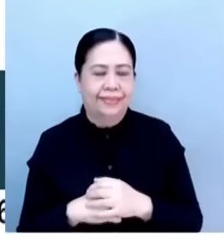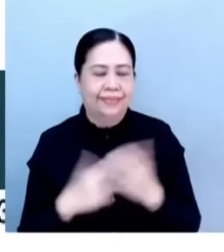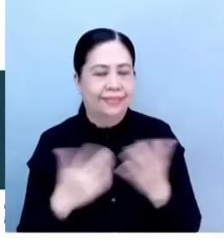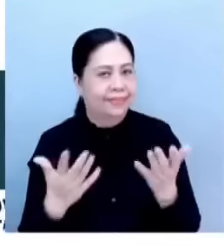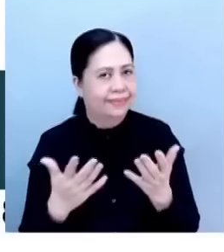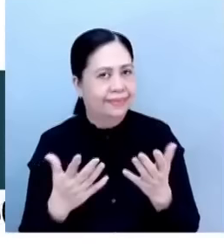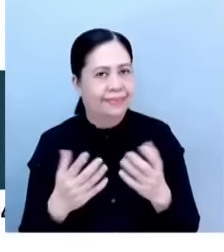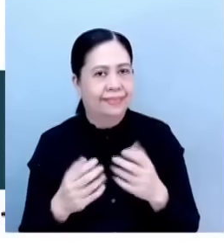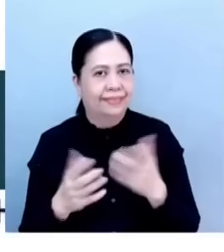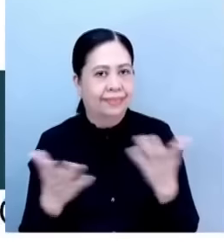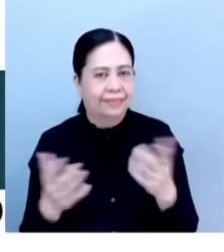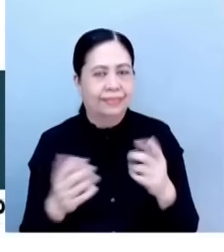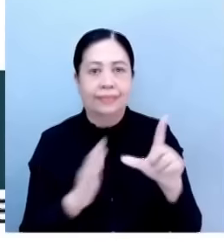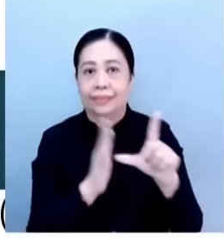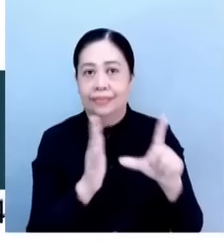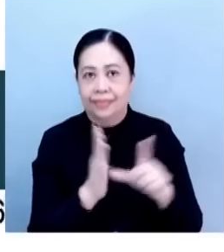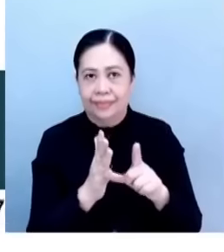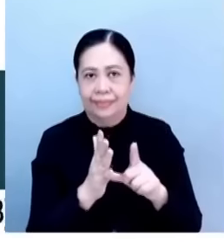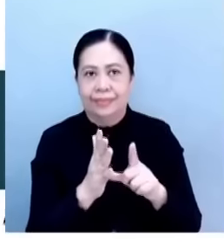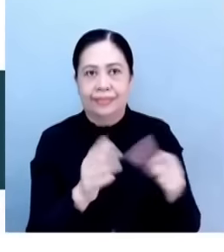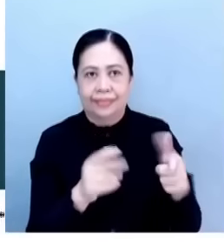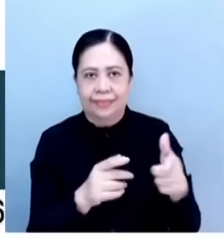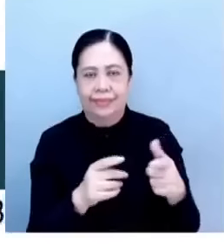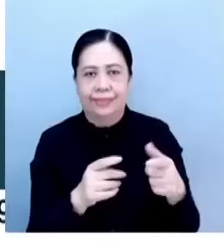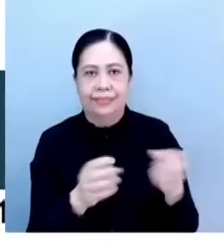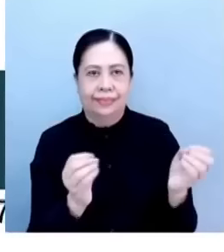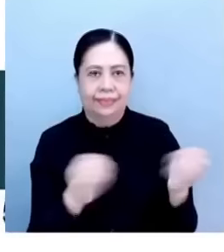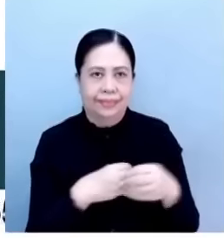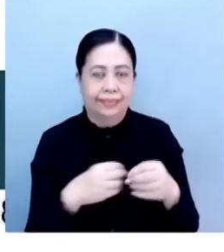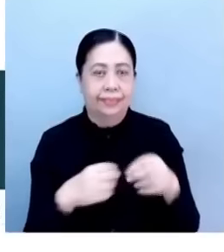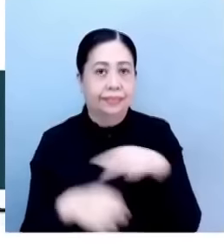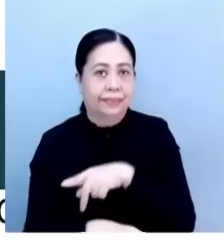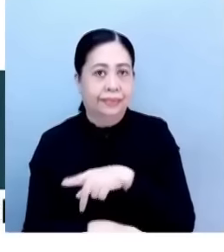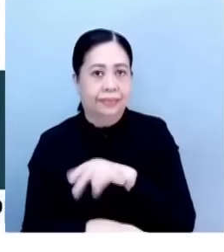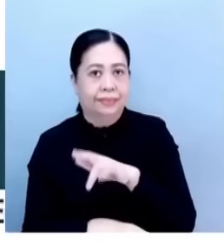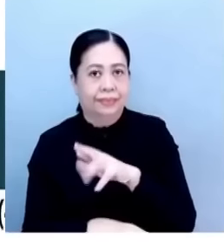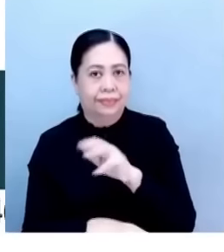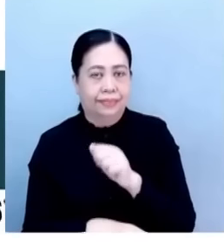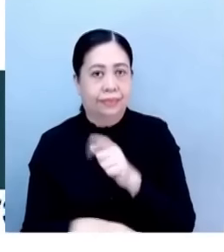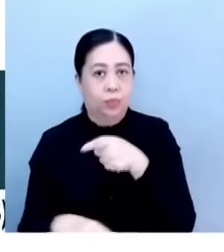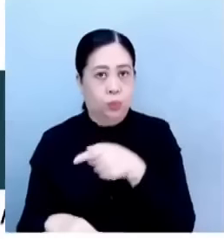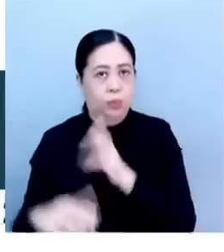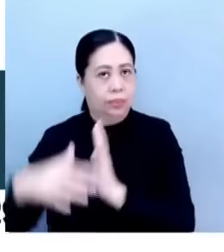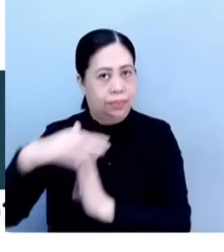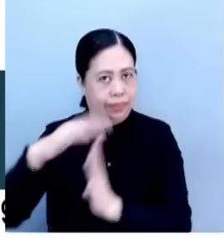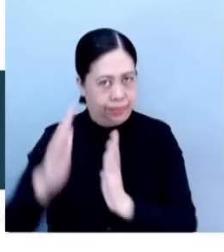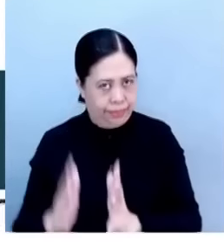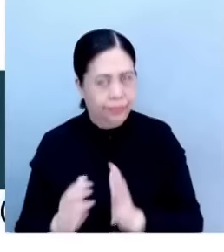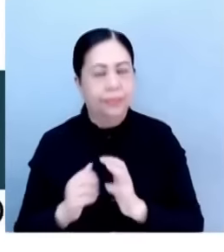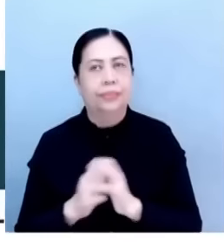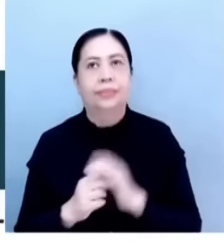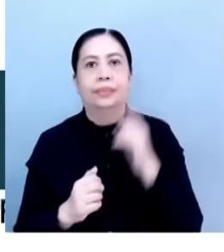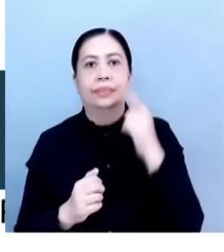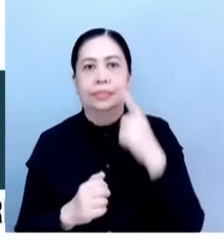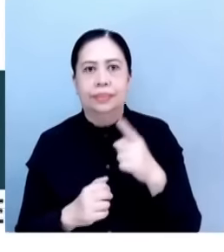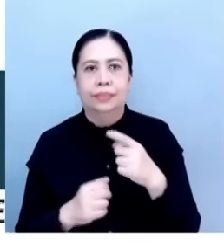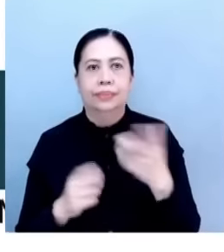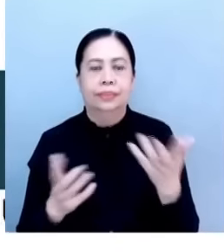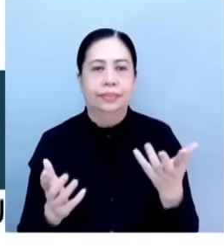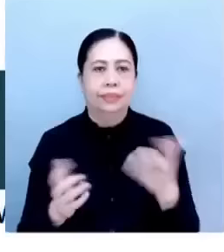they're the law firm behind Pirma, who was the client for